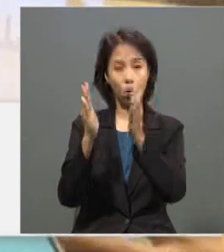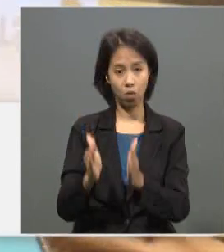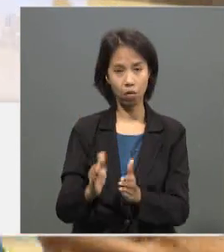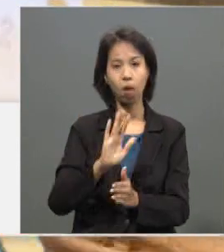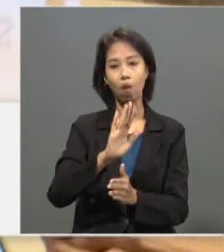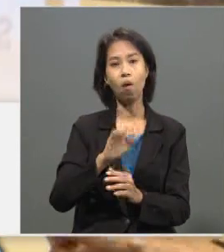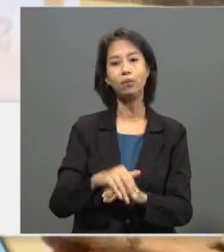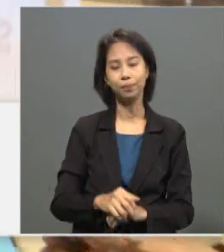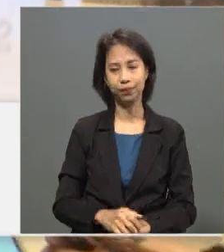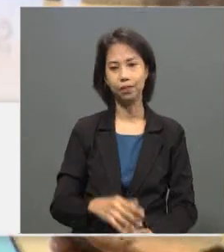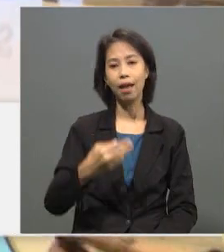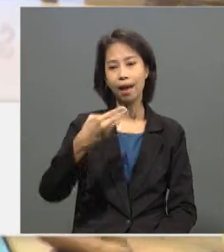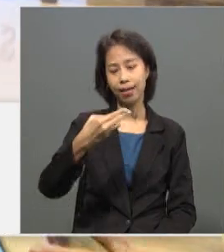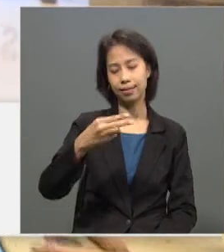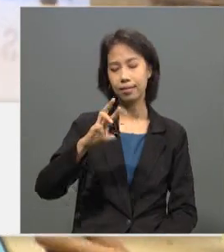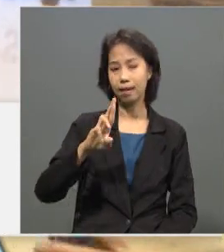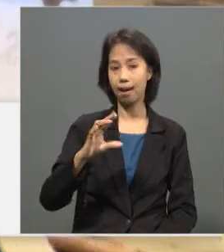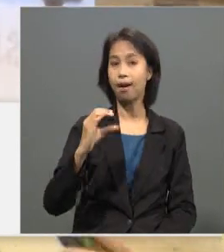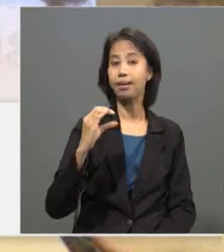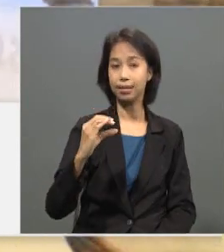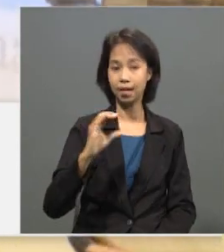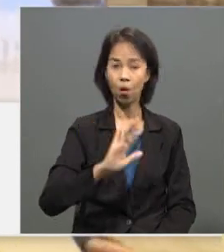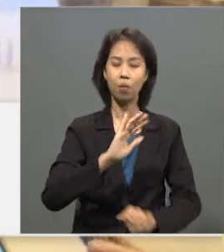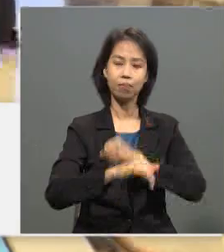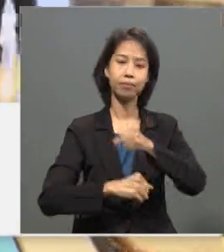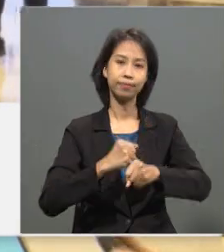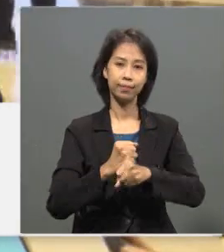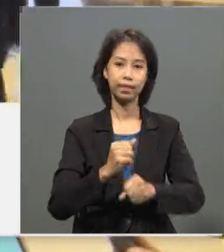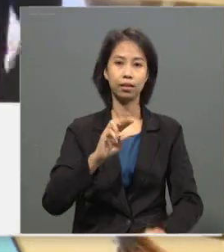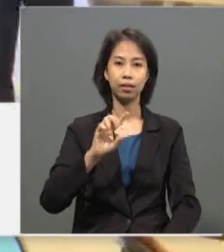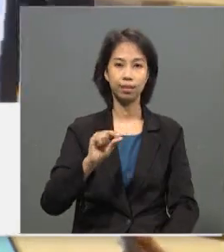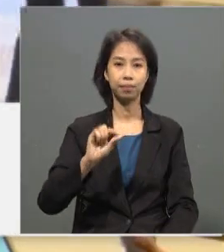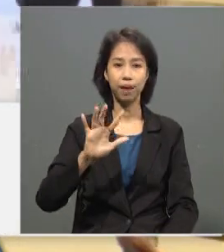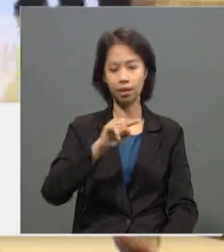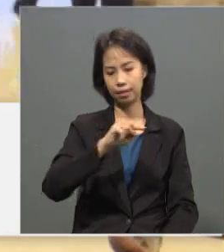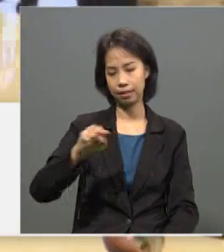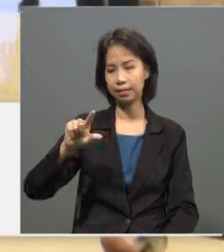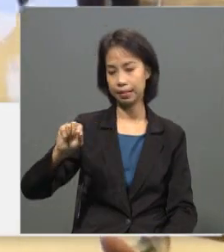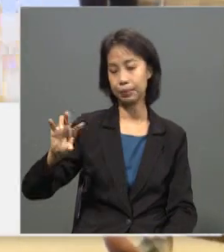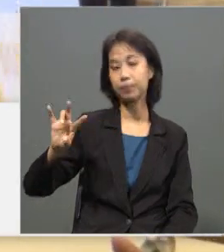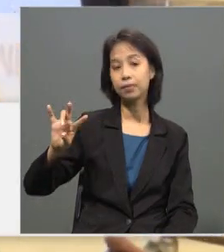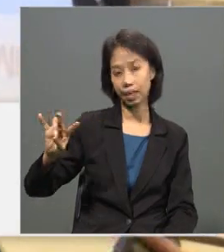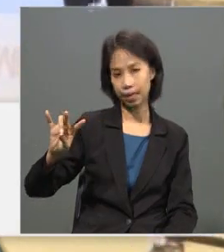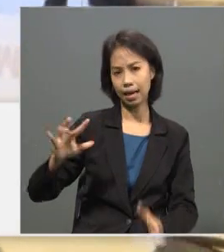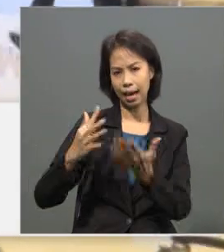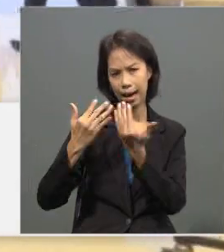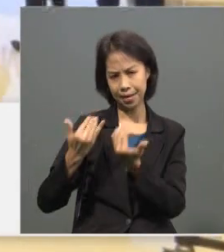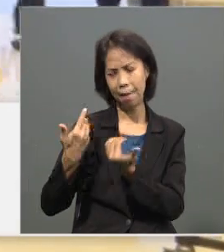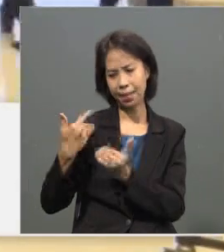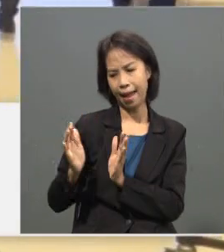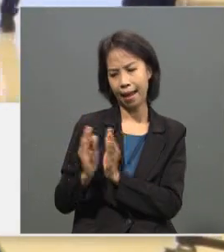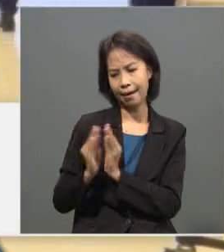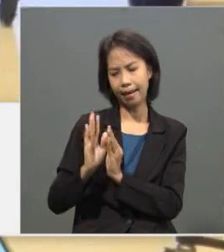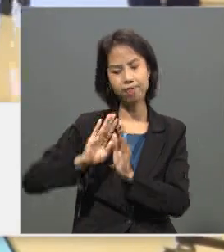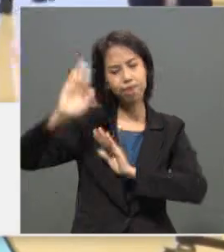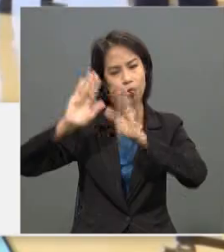สหประชาชาติหรือ hrcวาระปี 2025ถึง2027ซึ่งมีการออกเสียงลงคะแนนเมื่อค่ำ